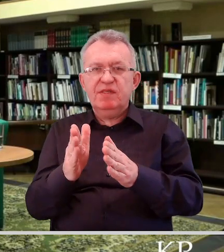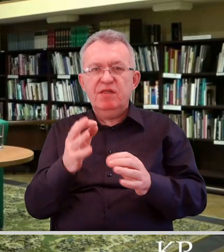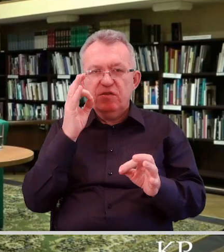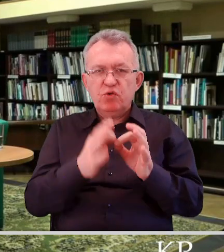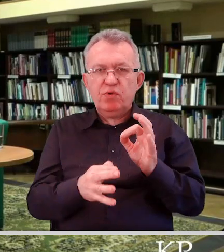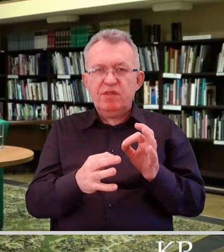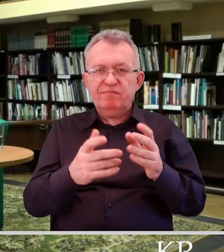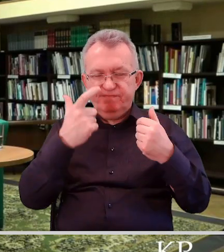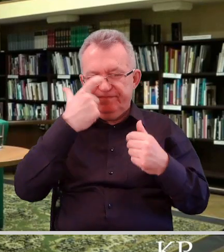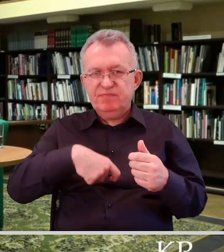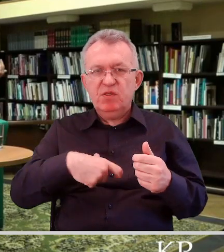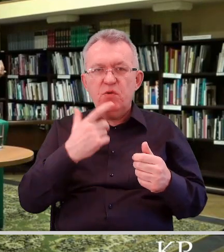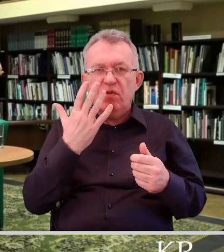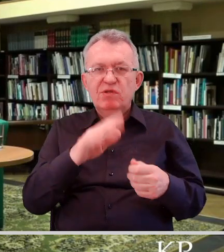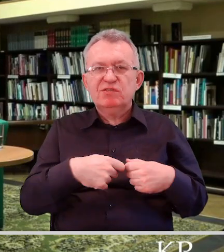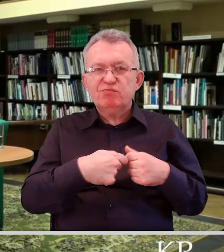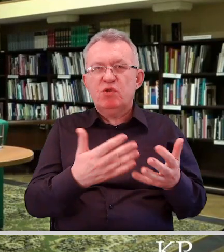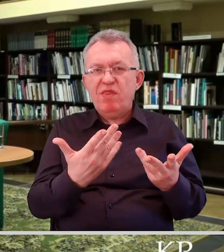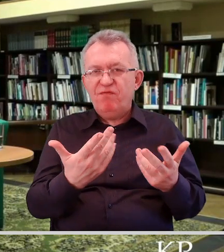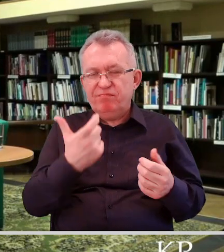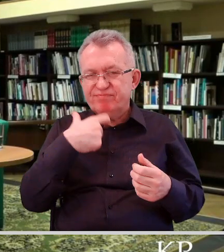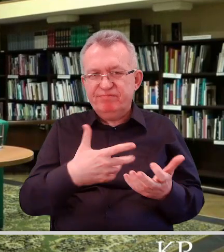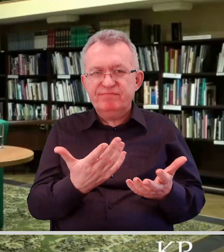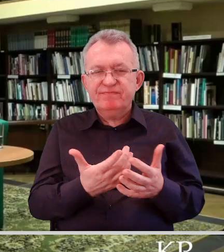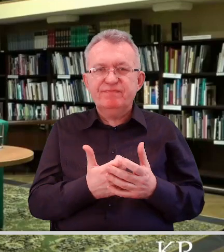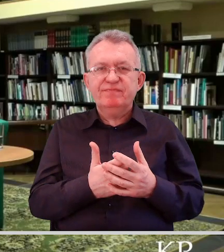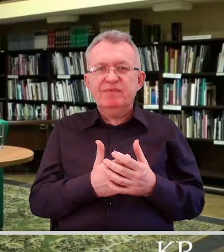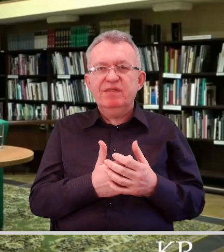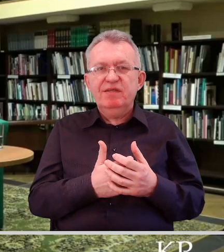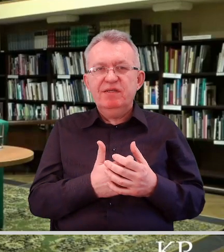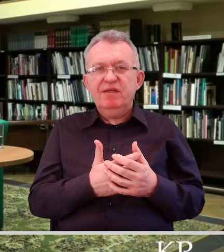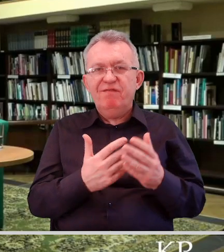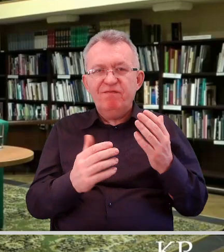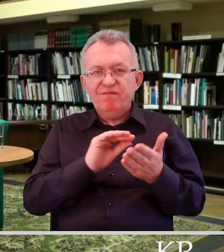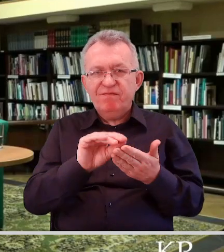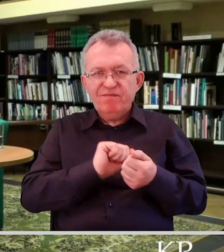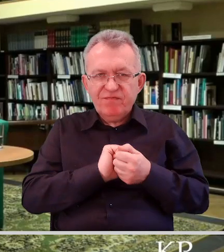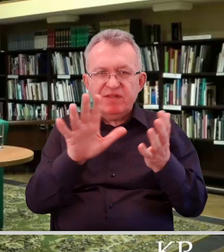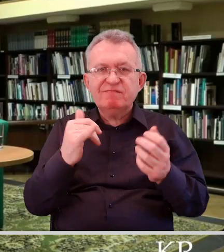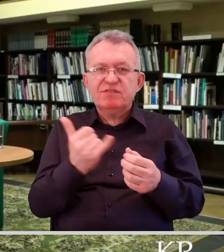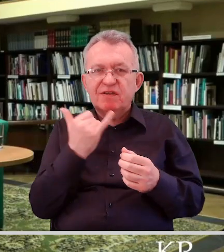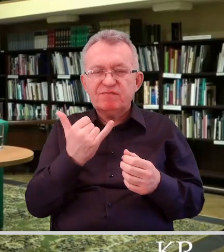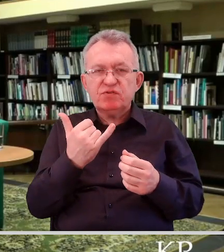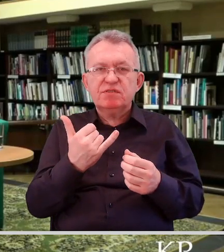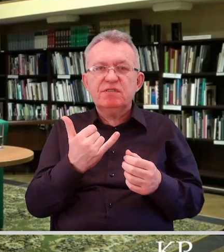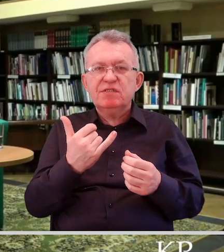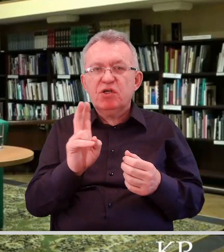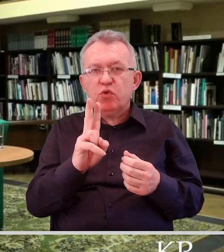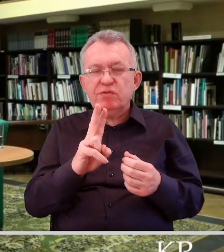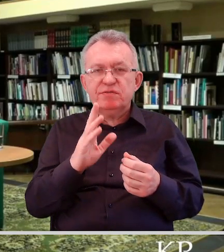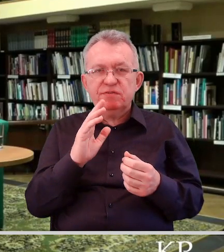klarownego jednego wizerunku, bo wtedy można go sprzedać łatwo i wydawcy zawsze będą do tego dążyć,